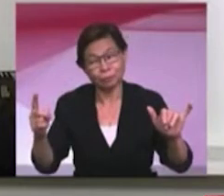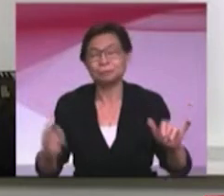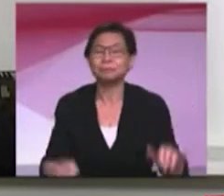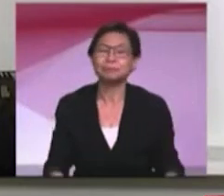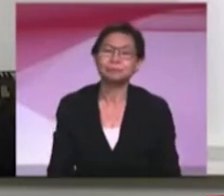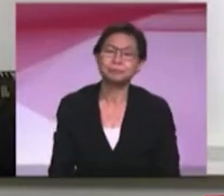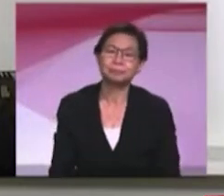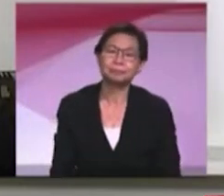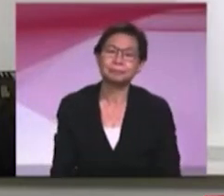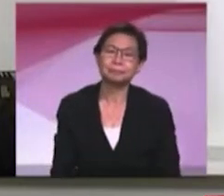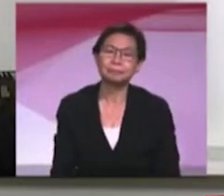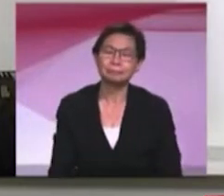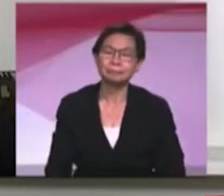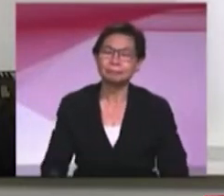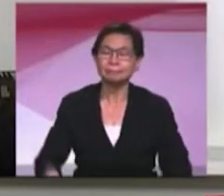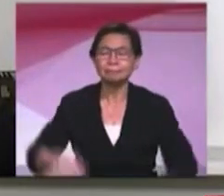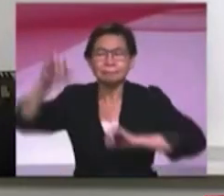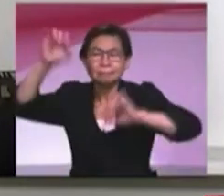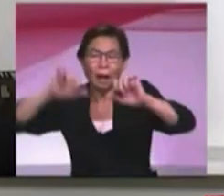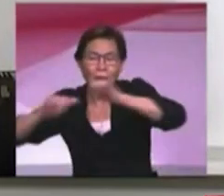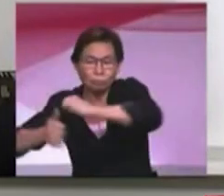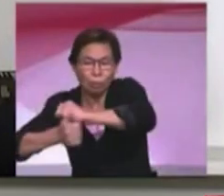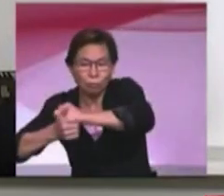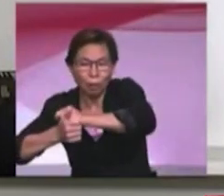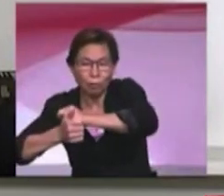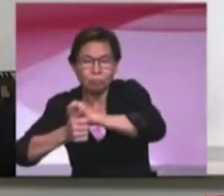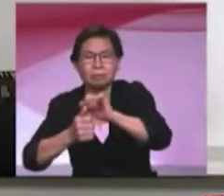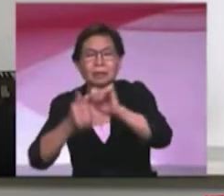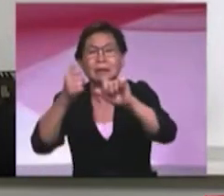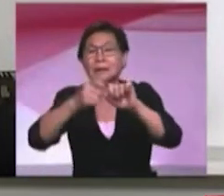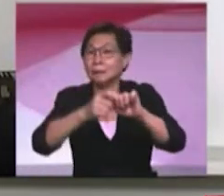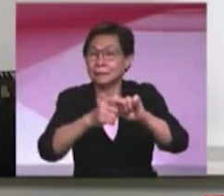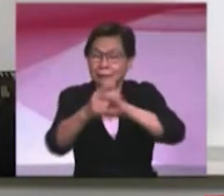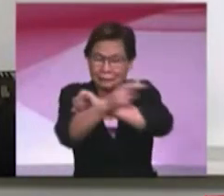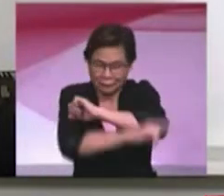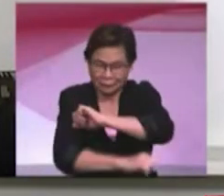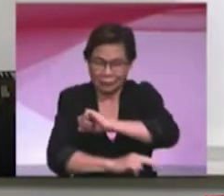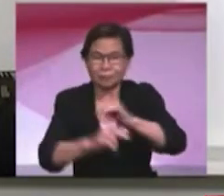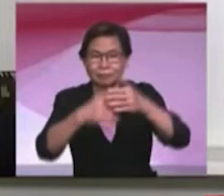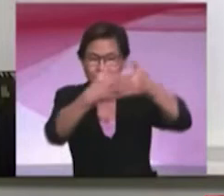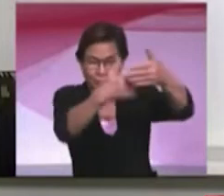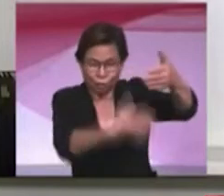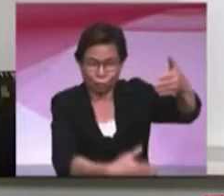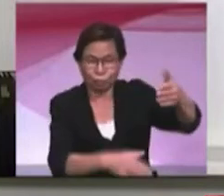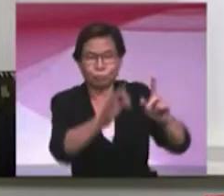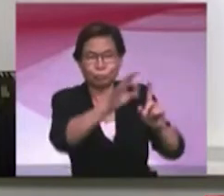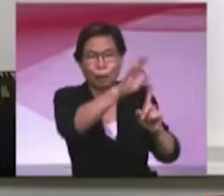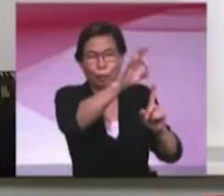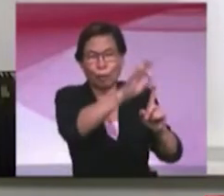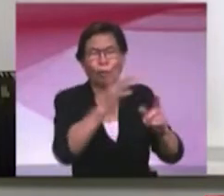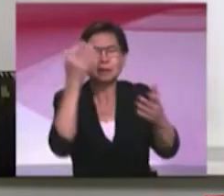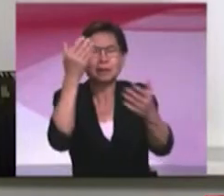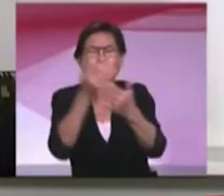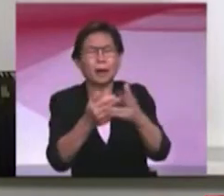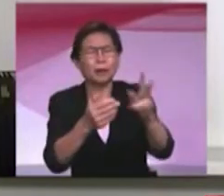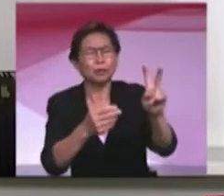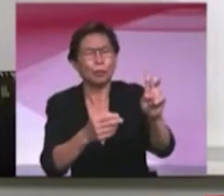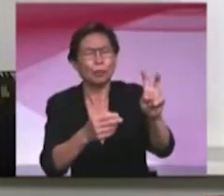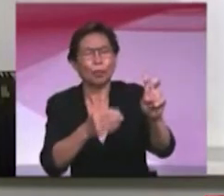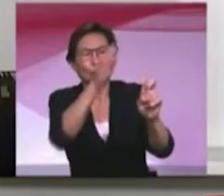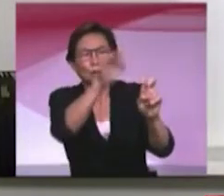2021. Penilaian risiko bagi setiap negeri adalah seperti berikut. Pulau Pinang,